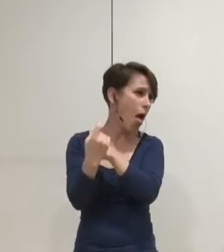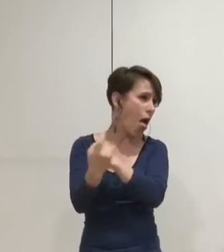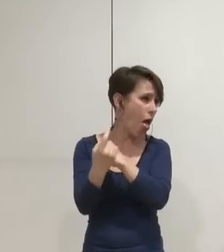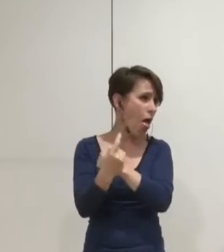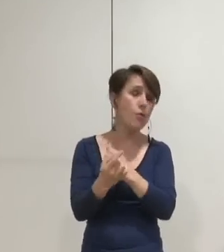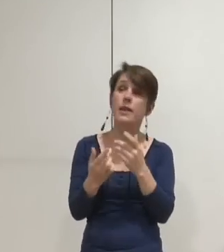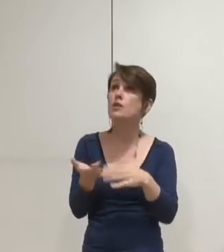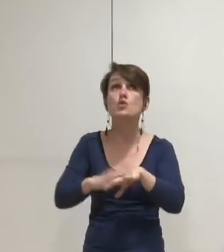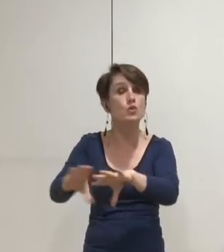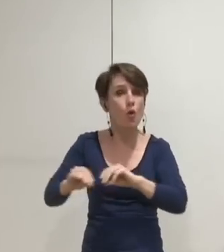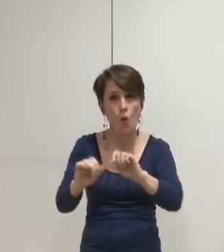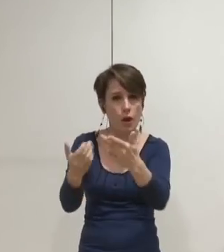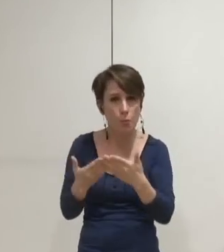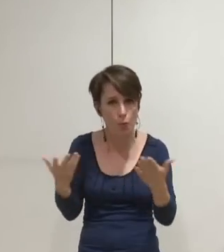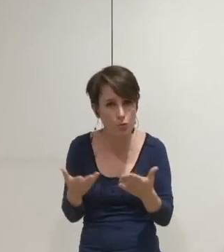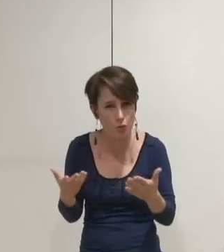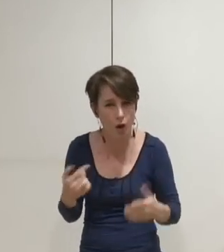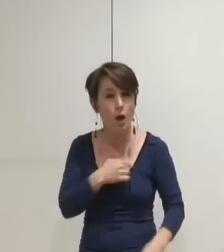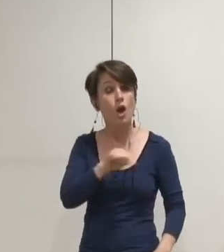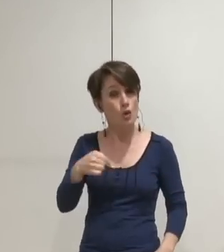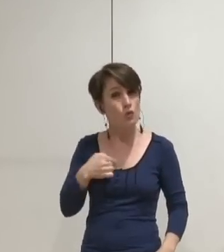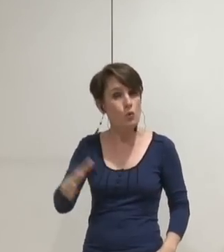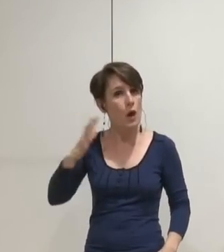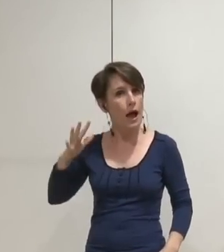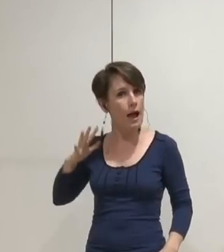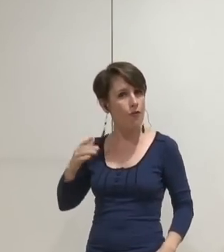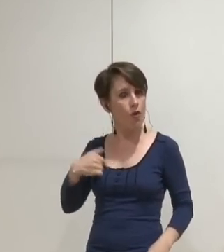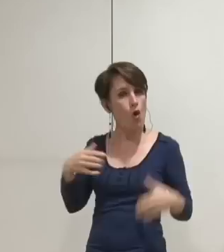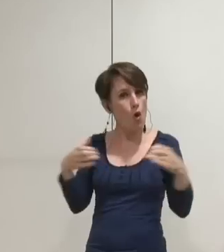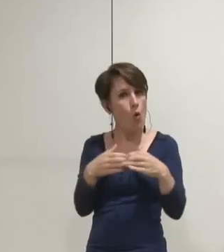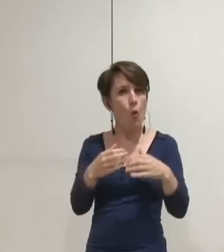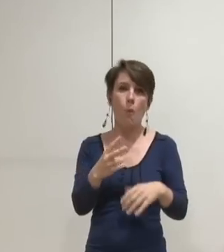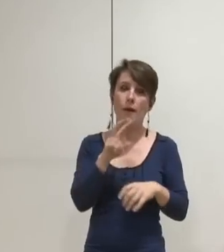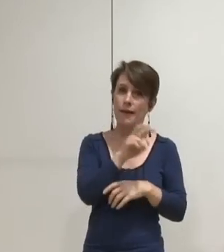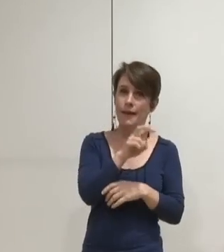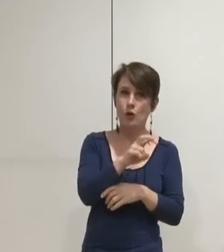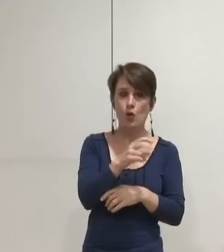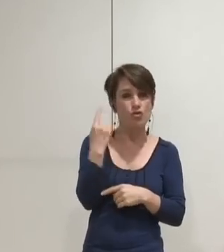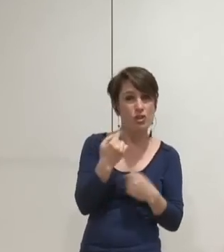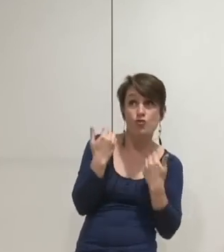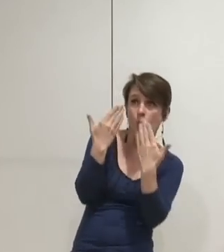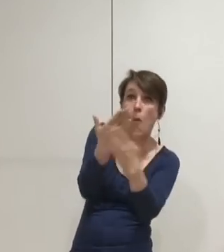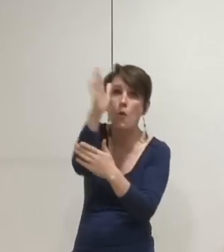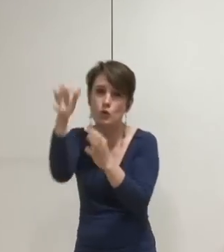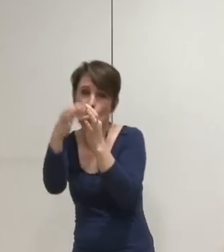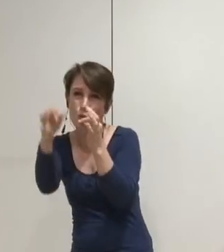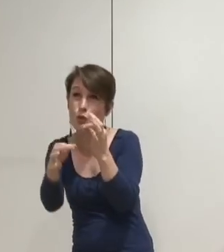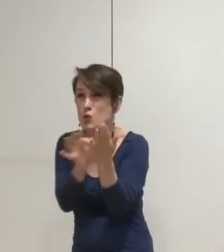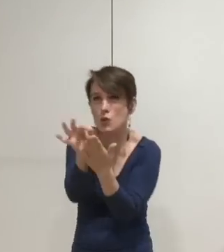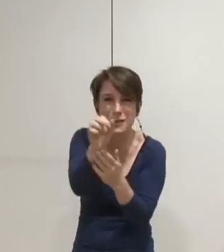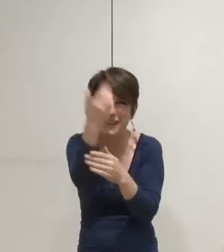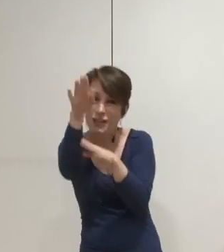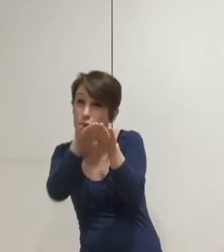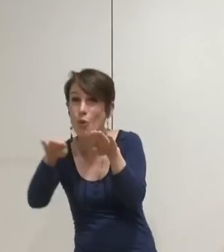groupe écologie et solidarité s'est forcé toujours sur les dossiers aussi importants que celui-ci de présenter des scénarios alternatifs le fait est qu'aujourd'hui vous